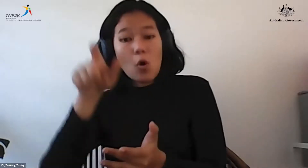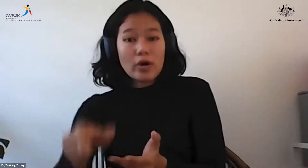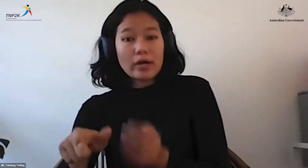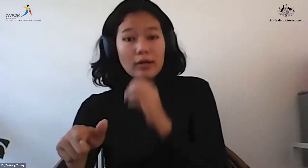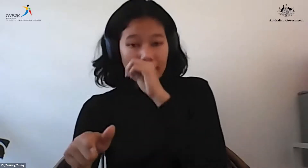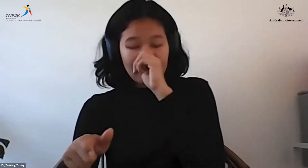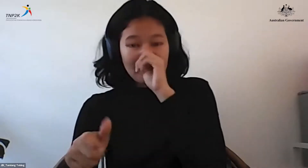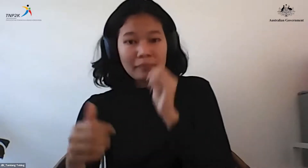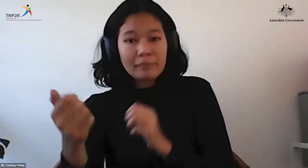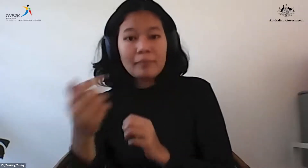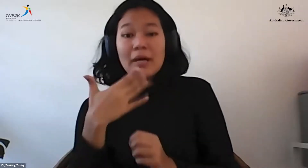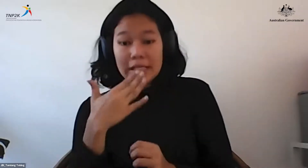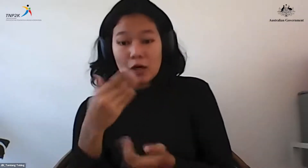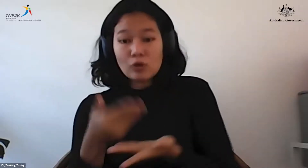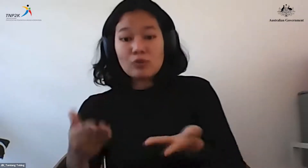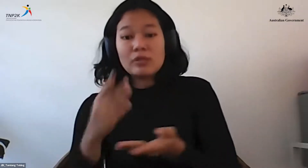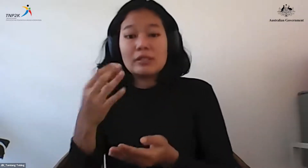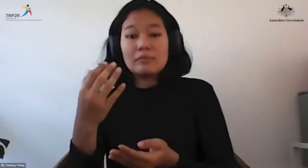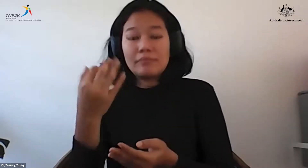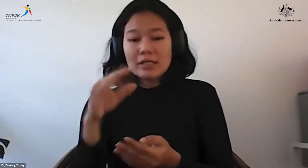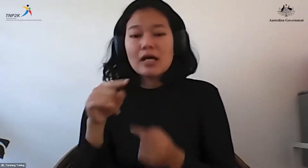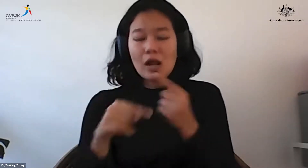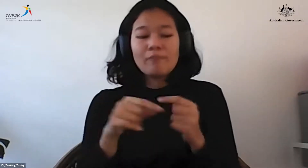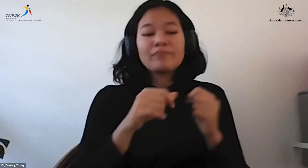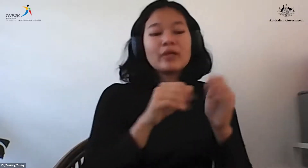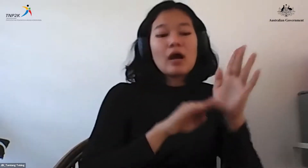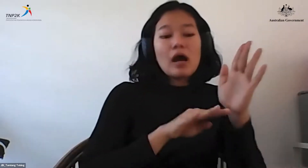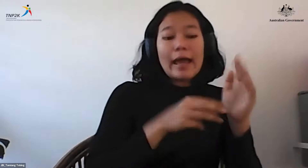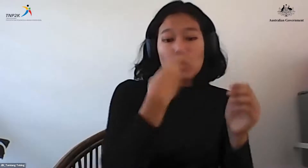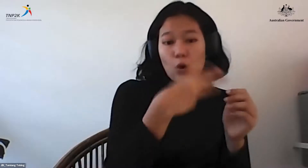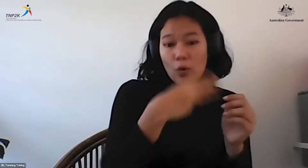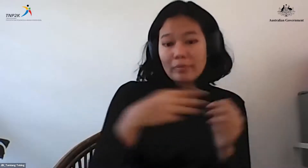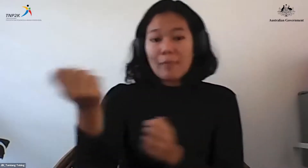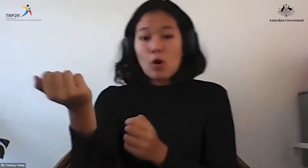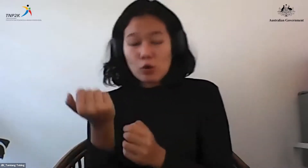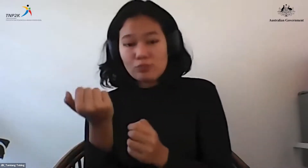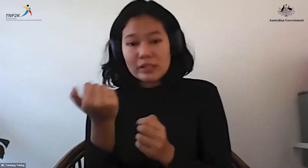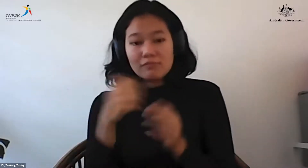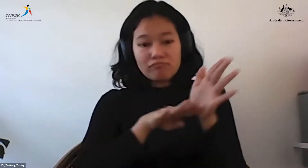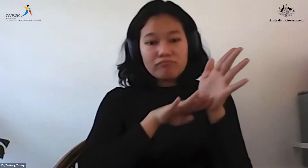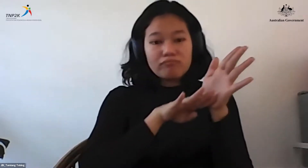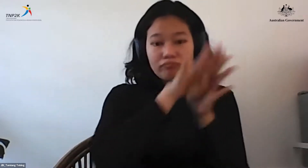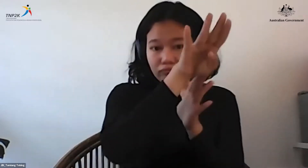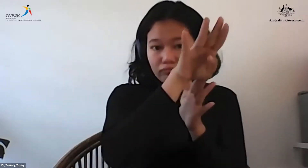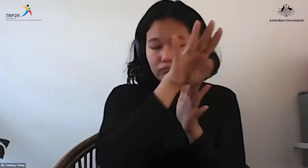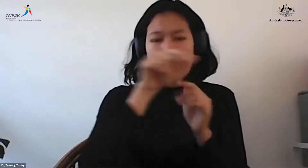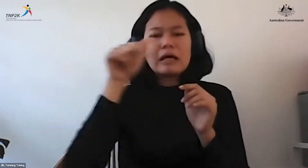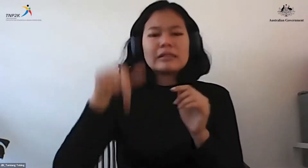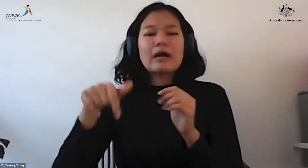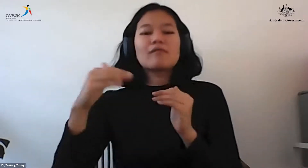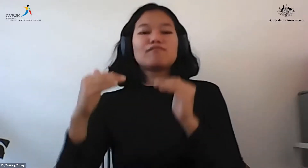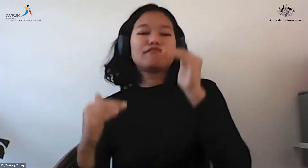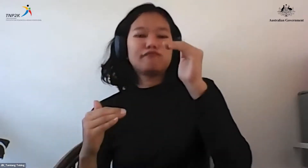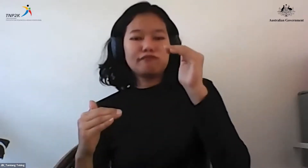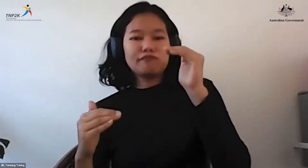pada situasi normal selalu di atas pertumbuhan ekonomi kita, itu kali ini di bawah pertumbuhan ekonomi kita. Jadi pertumbuhan